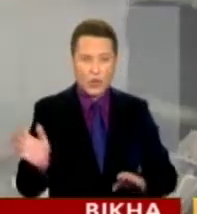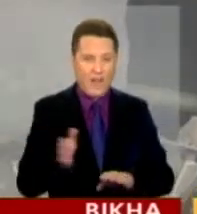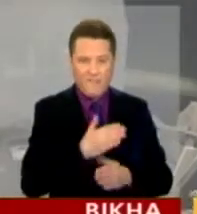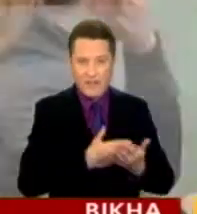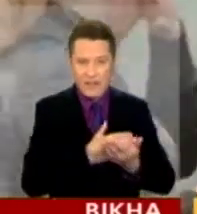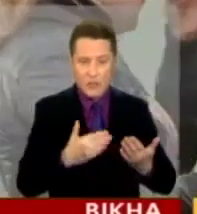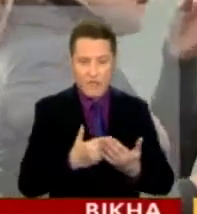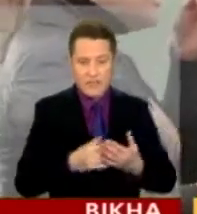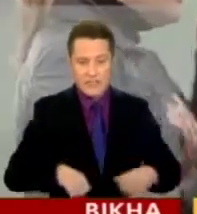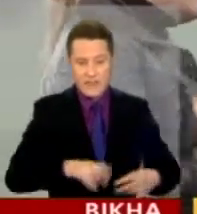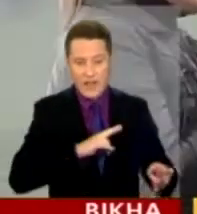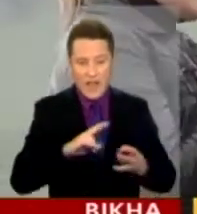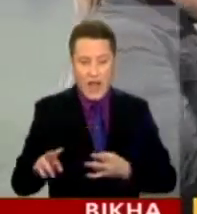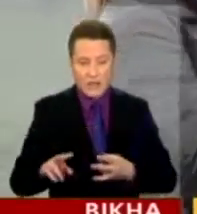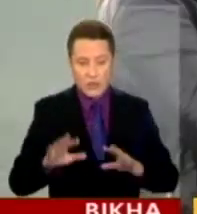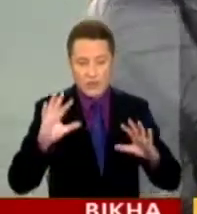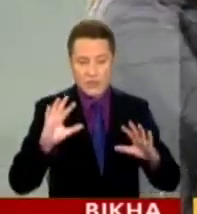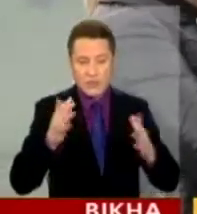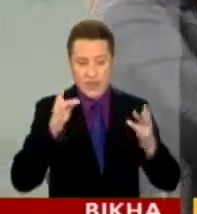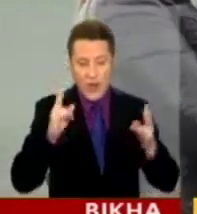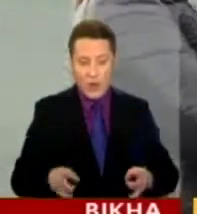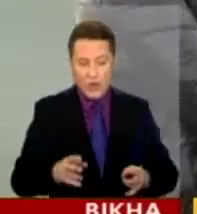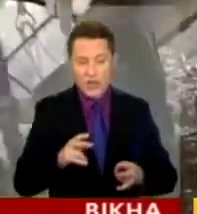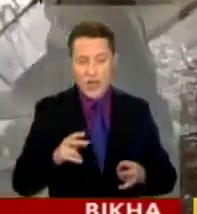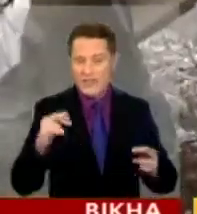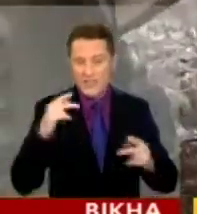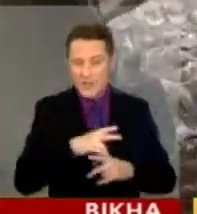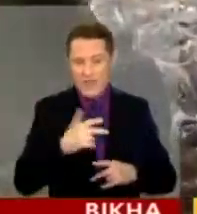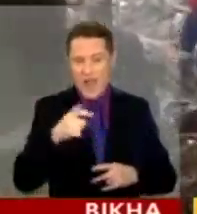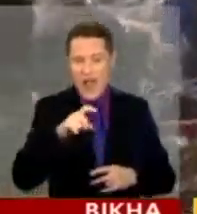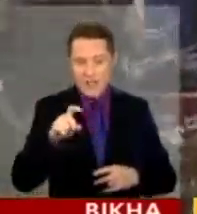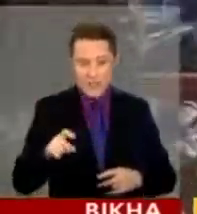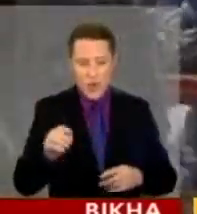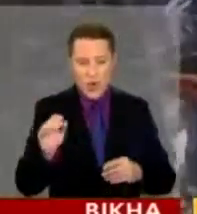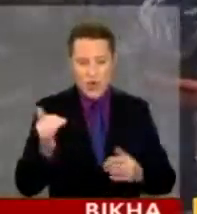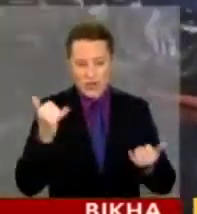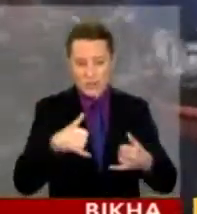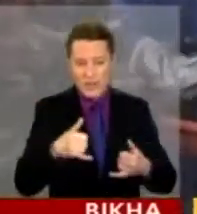теракту. За попередньою інформацією, пригода сталася через несправність газорозподільчої колонки.